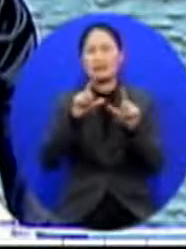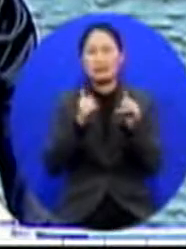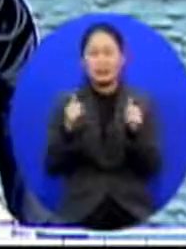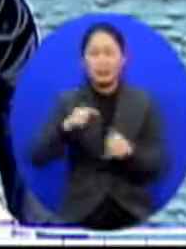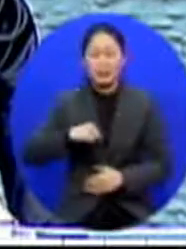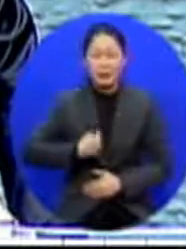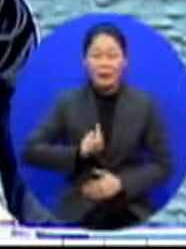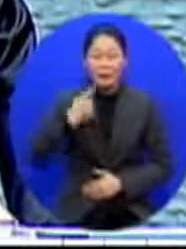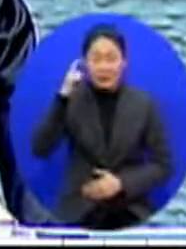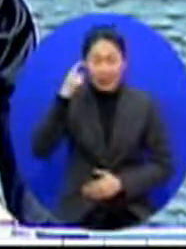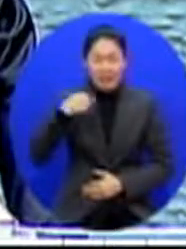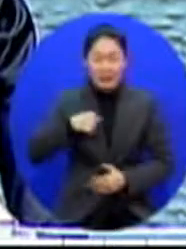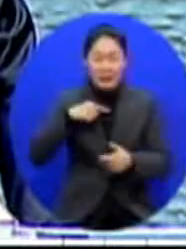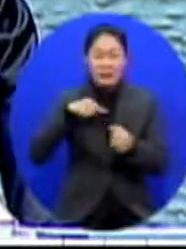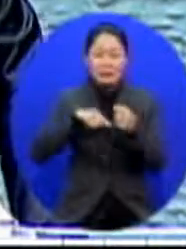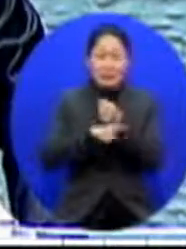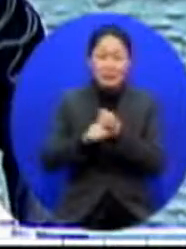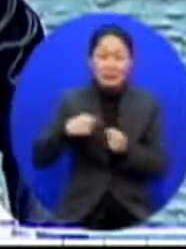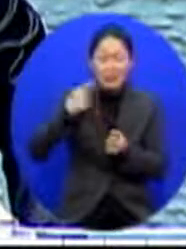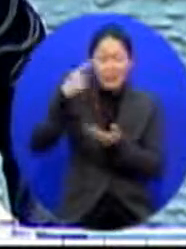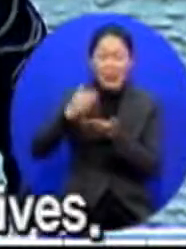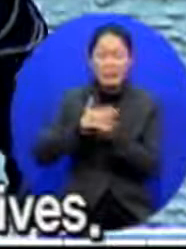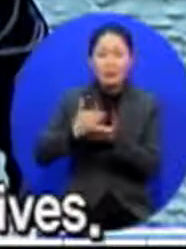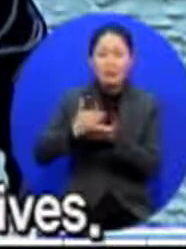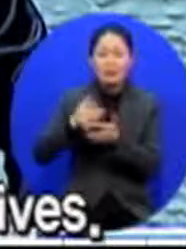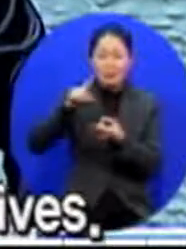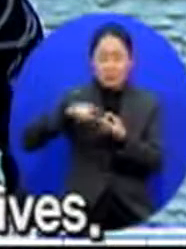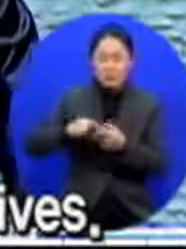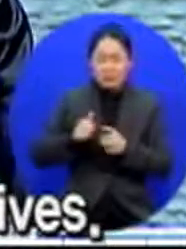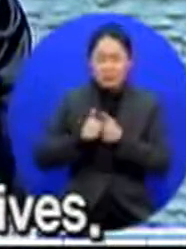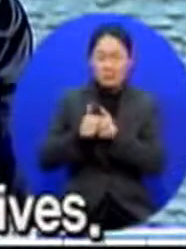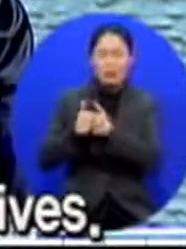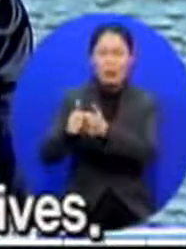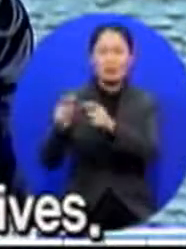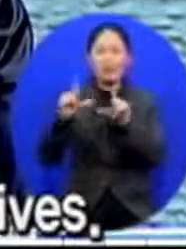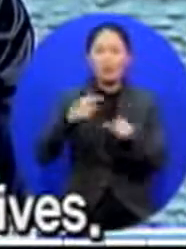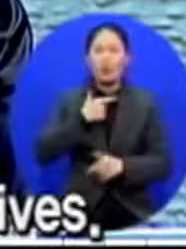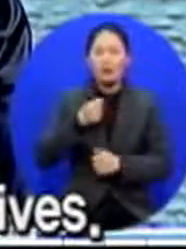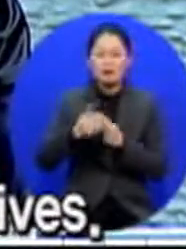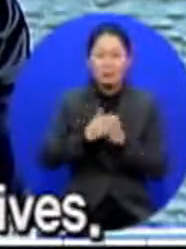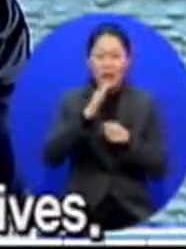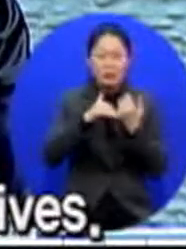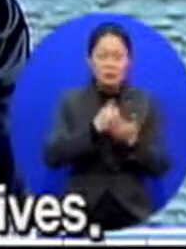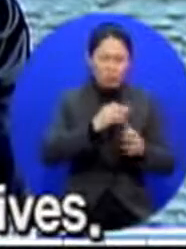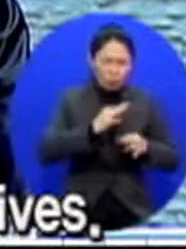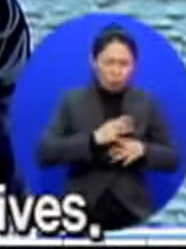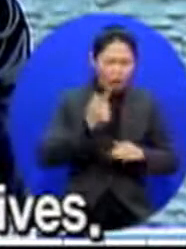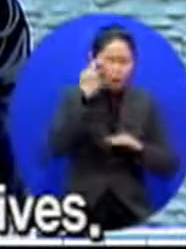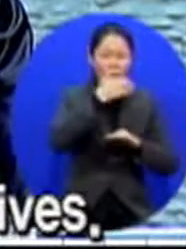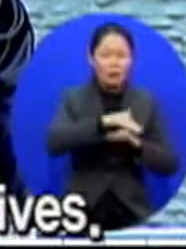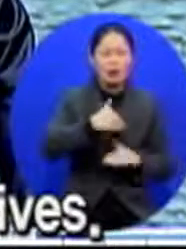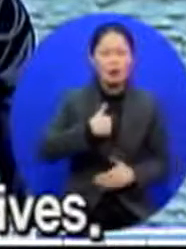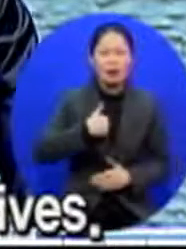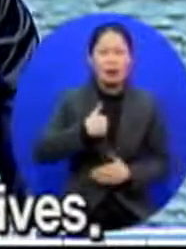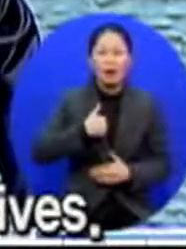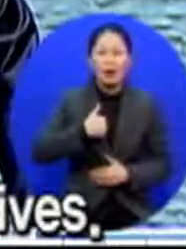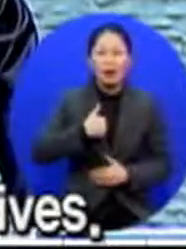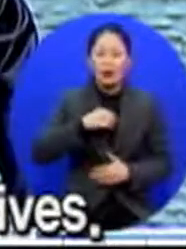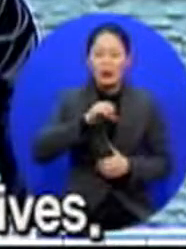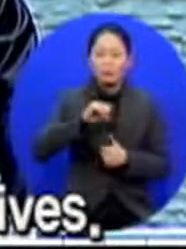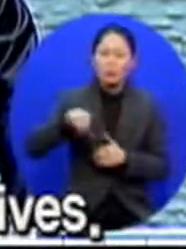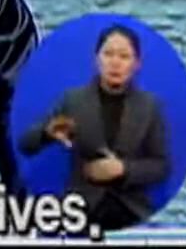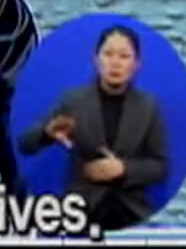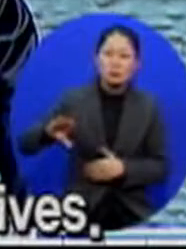내 판단대로 만 살려고 하기 때문에 하나님의 놀라운 기회를 내가 놓칠리 고 하는 거구나 깨달으신